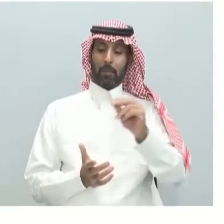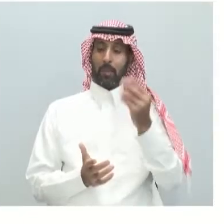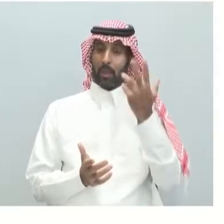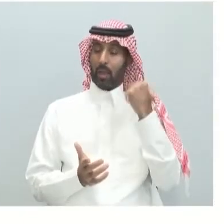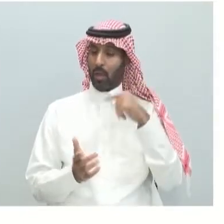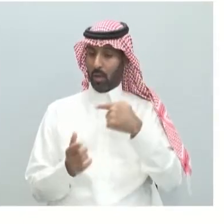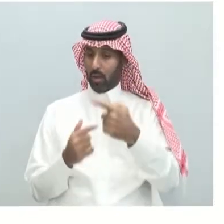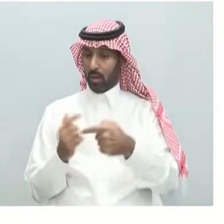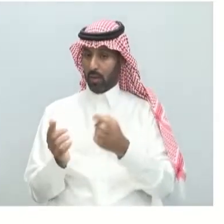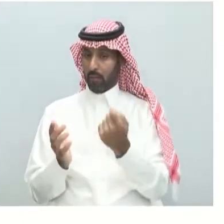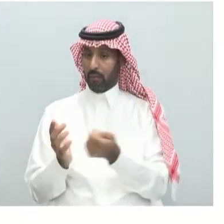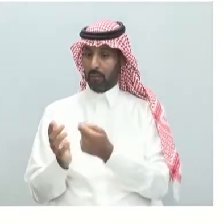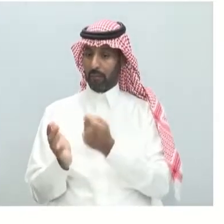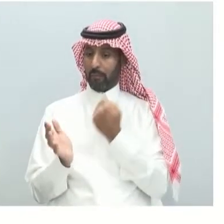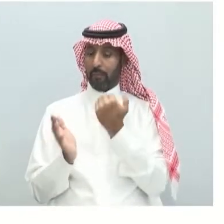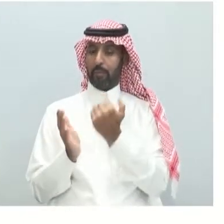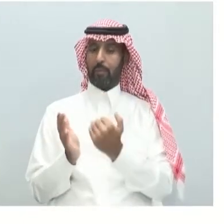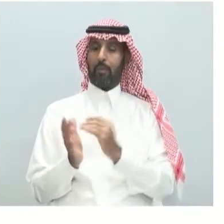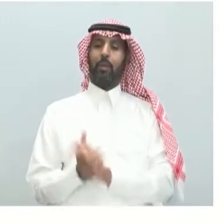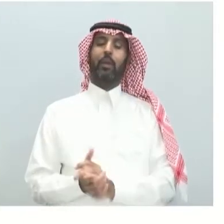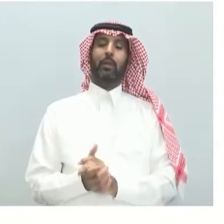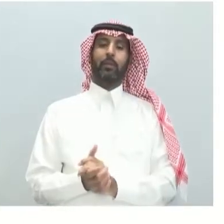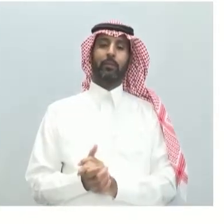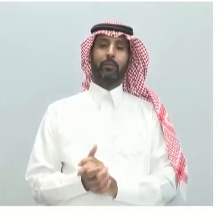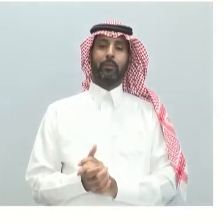نكمل حل بقيه الجمل